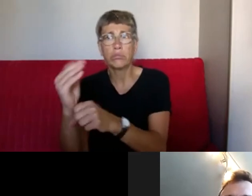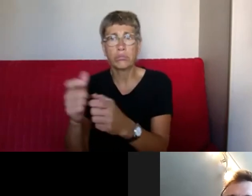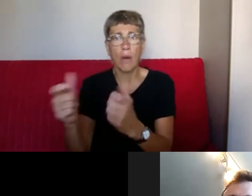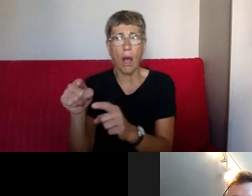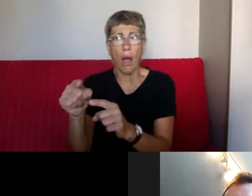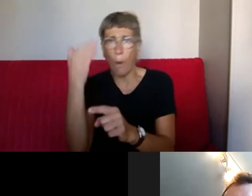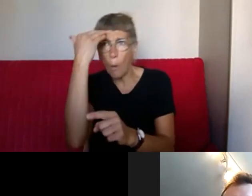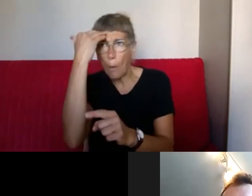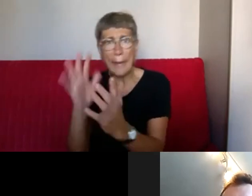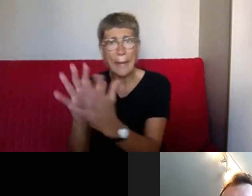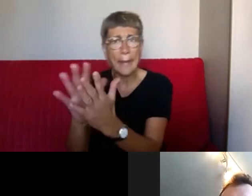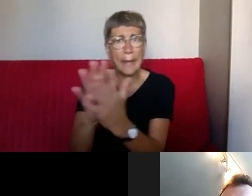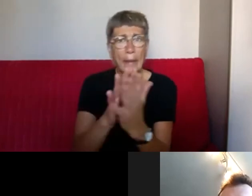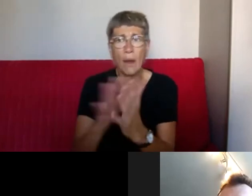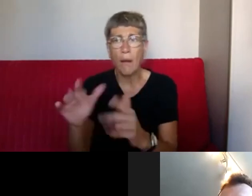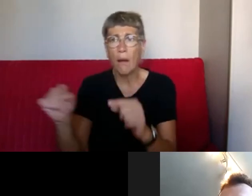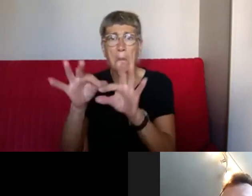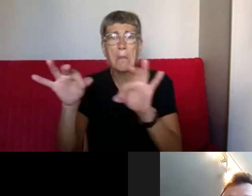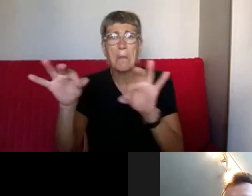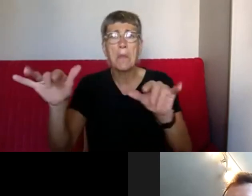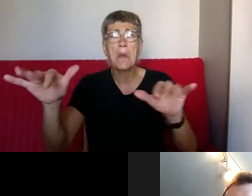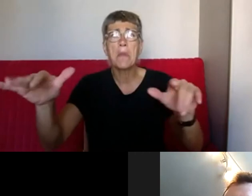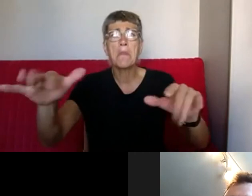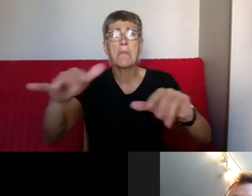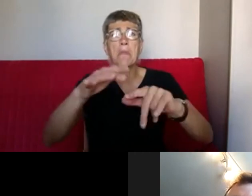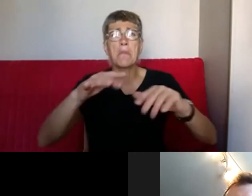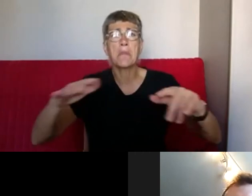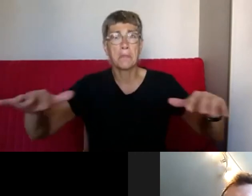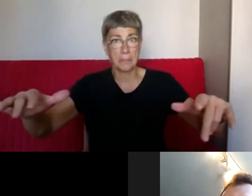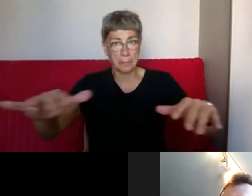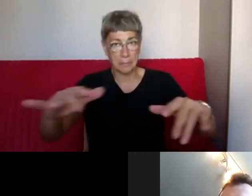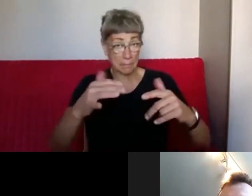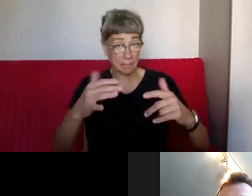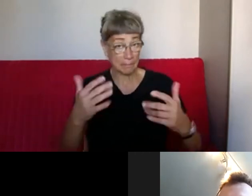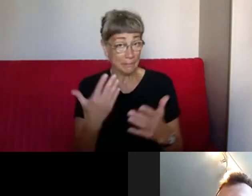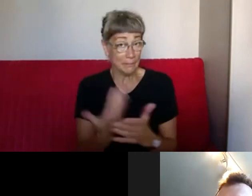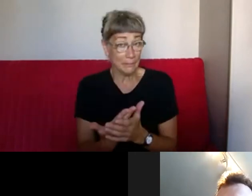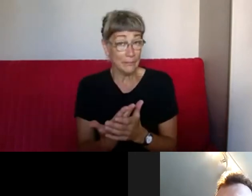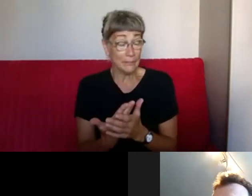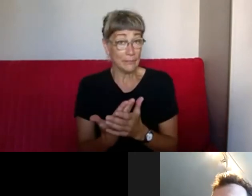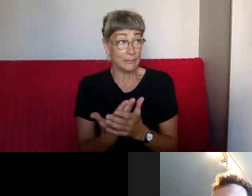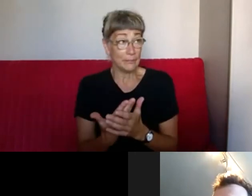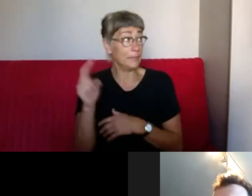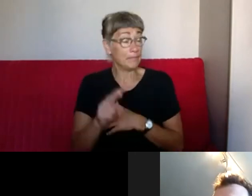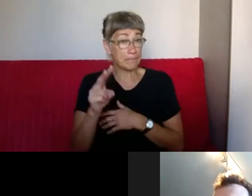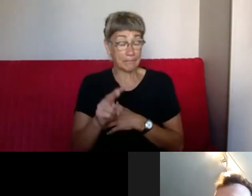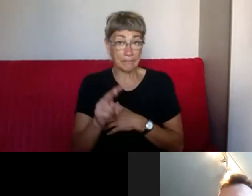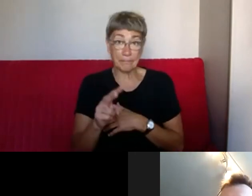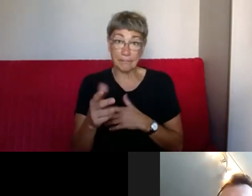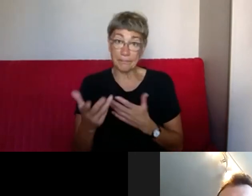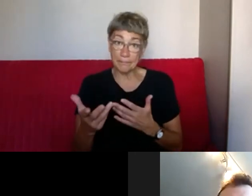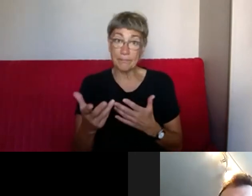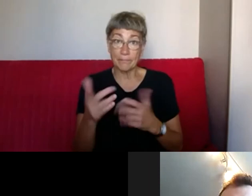chefs d'entreprise dans leur sein où ils sont ensemble, ils en parlent. Et voilà, vraiment,